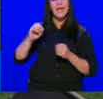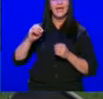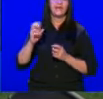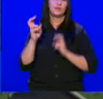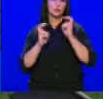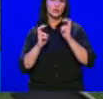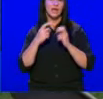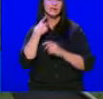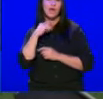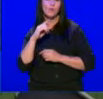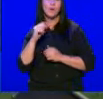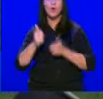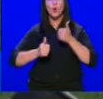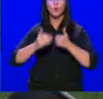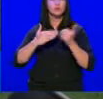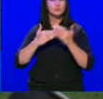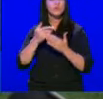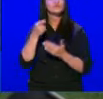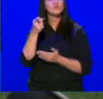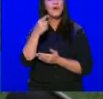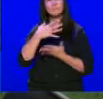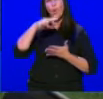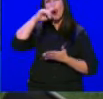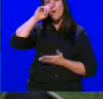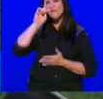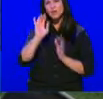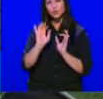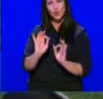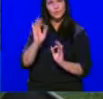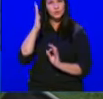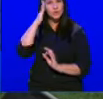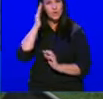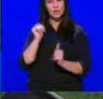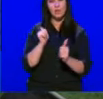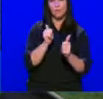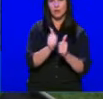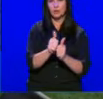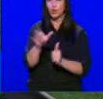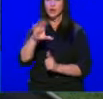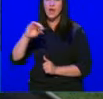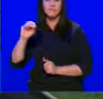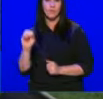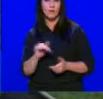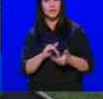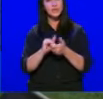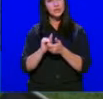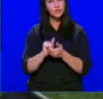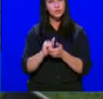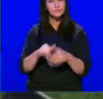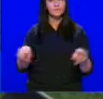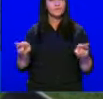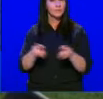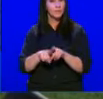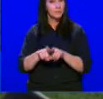на конкурентоспособност. Затова е изключително важно именно страните партньори на Европейския съюз,